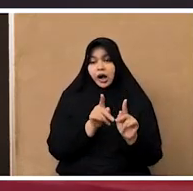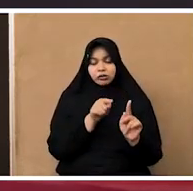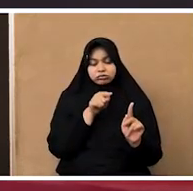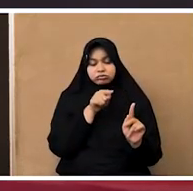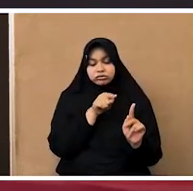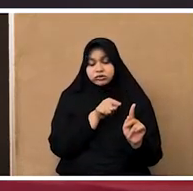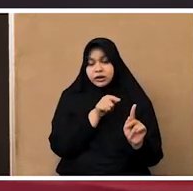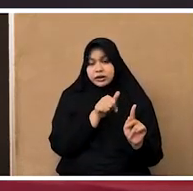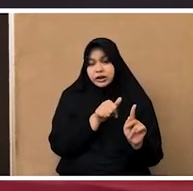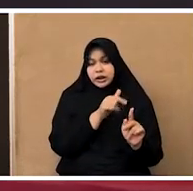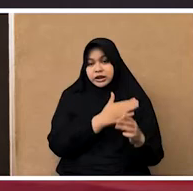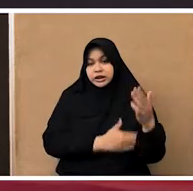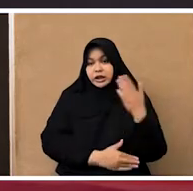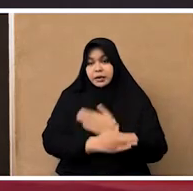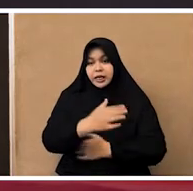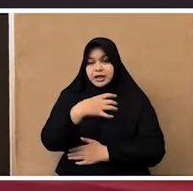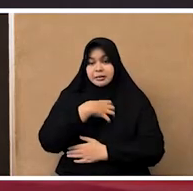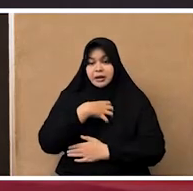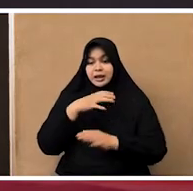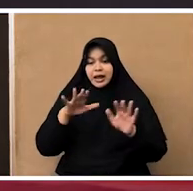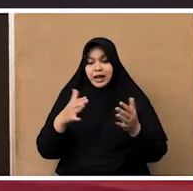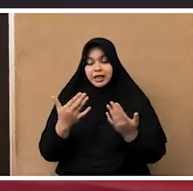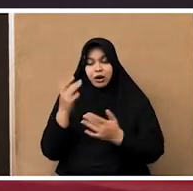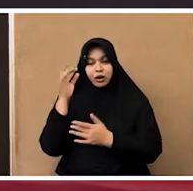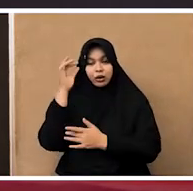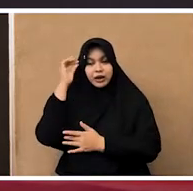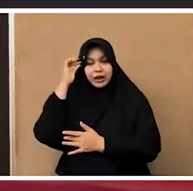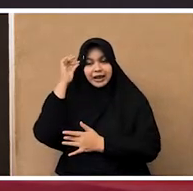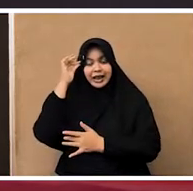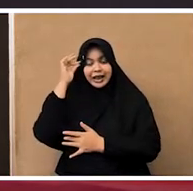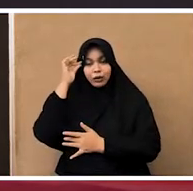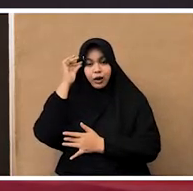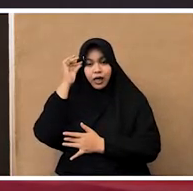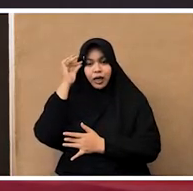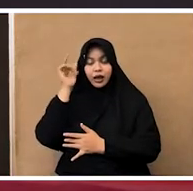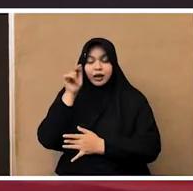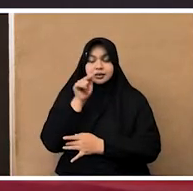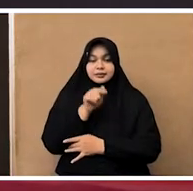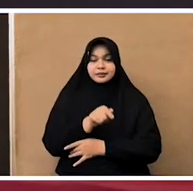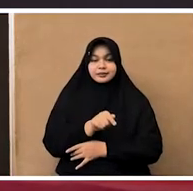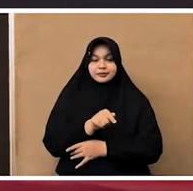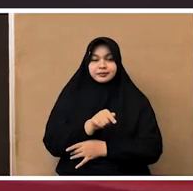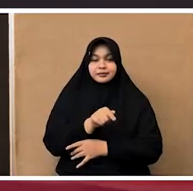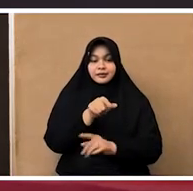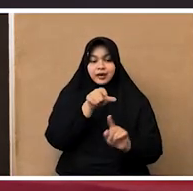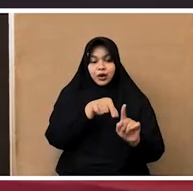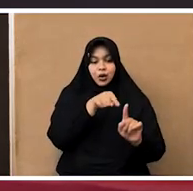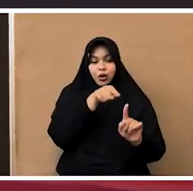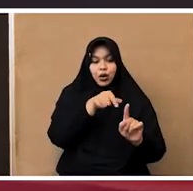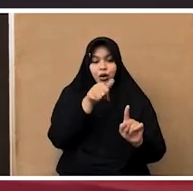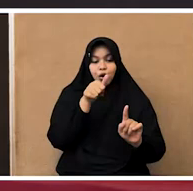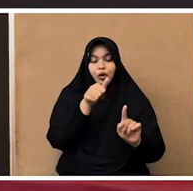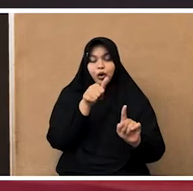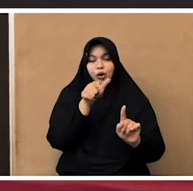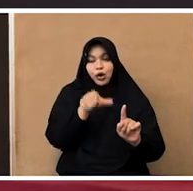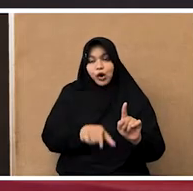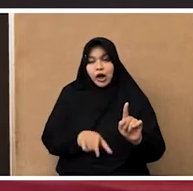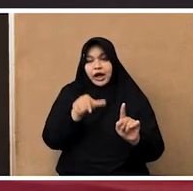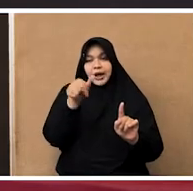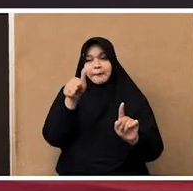adalah disabilitas mental atau intelektual maka dia adalah orang yang mampu bertanggung jawab